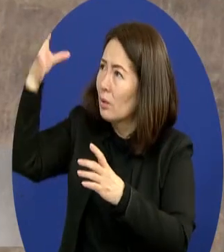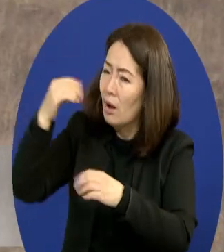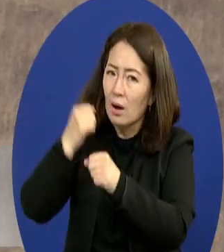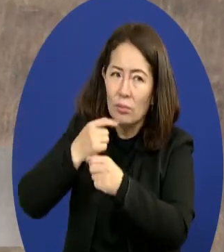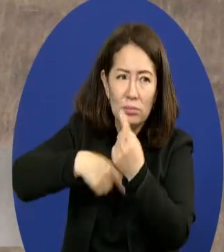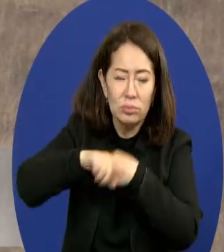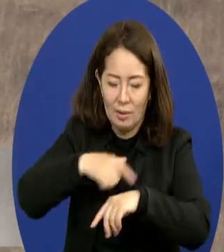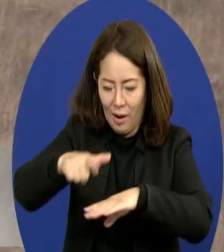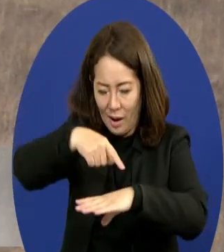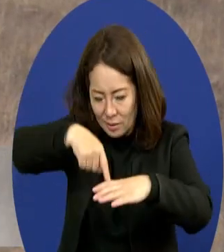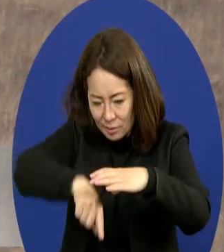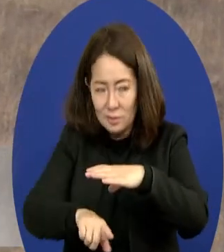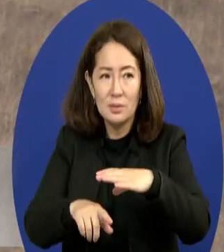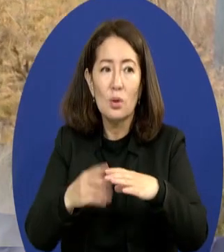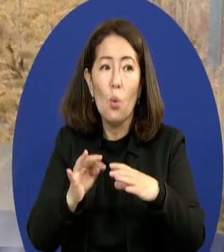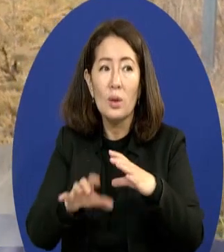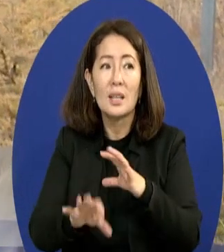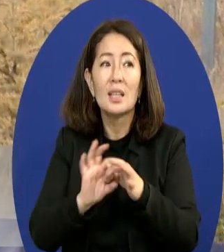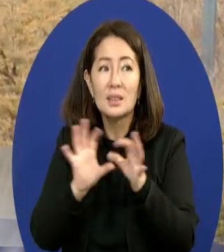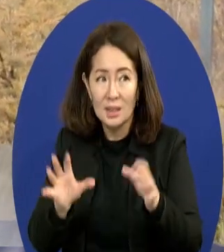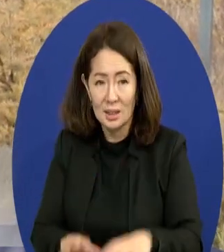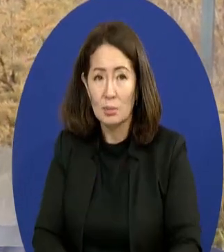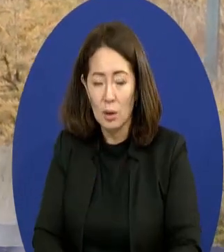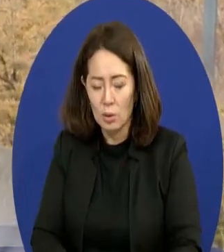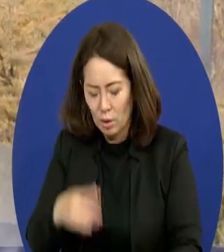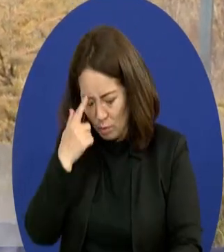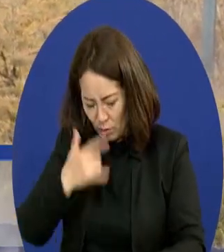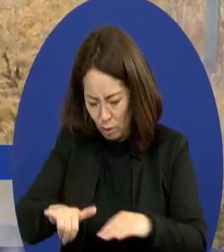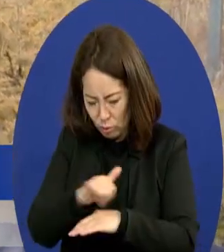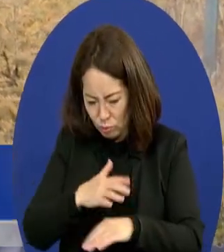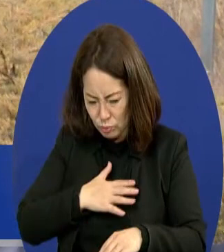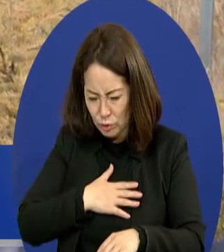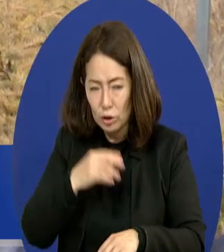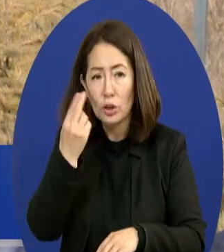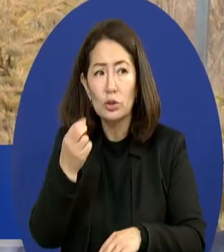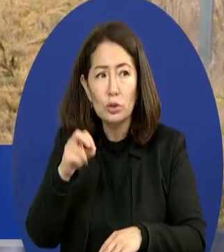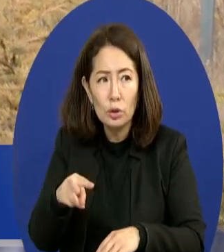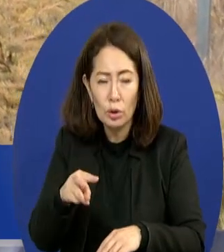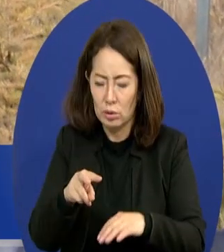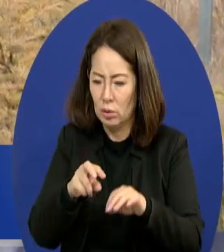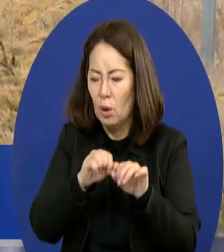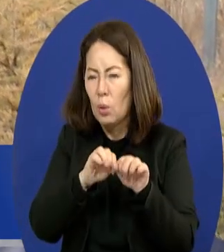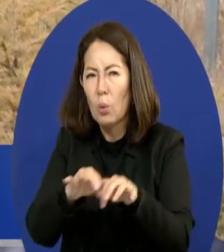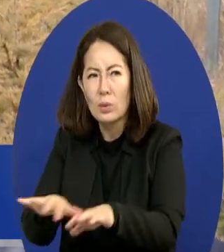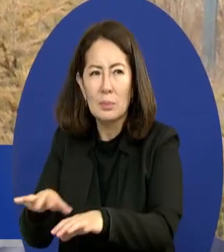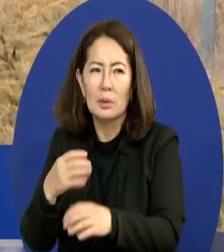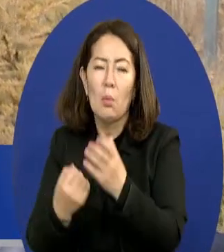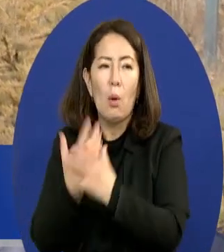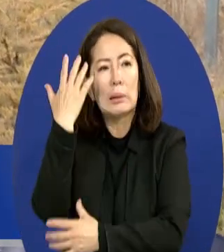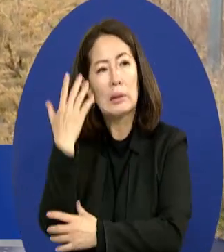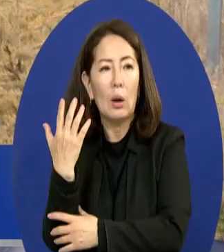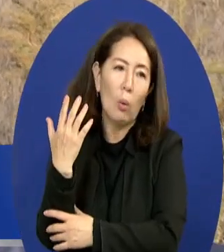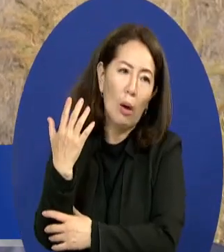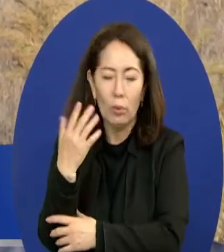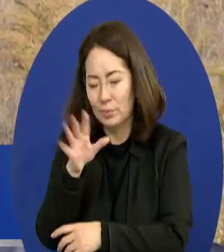ажилдаг гүний худаг нээсэн байна. Эх ормын цөлжөө дуусчихад бид нэ одоо тарихын тухай ярьж ерөөсө болохгүй. Энэ бол амт